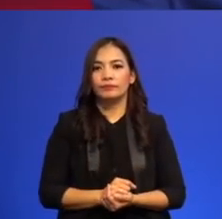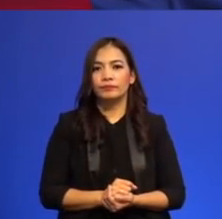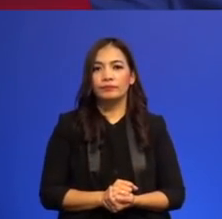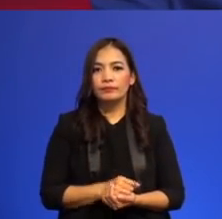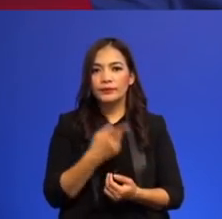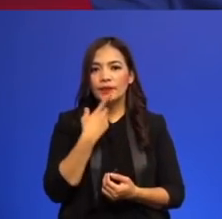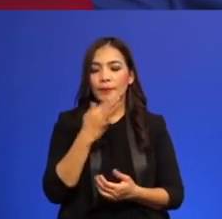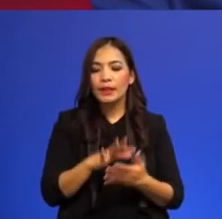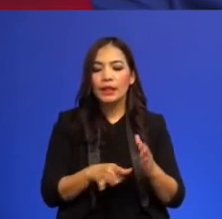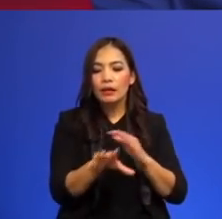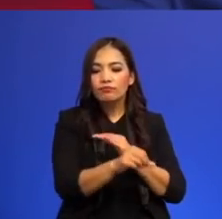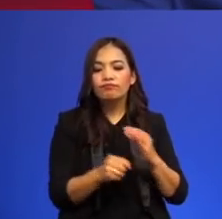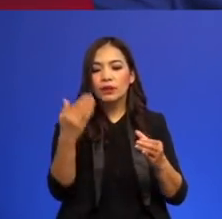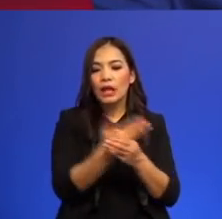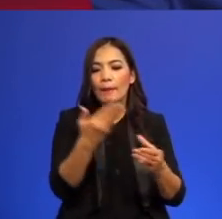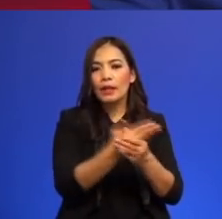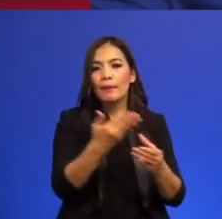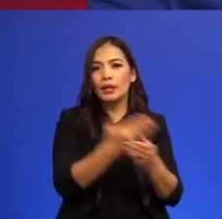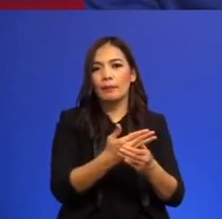Udah tambah ini, Pak.